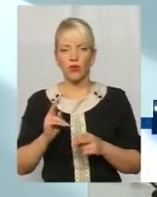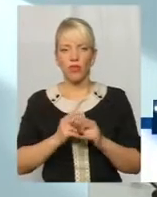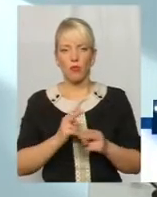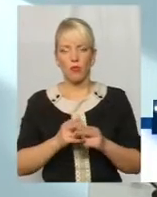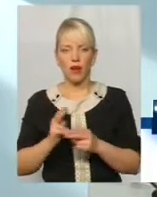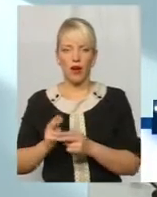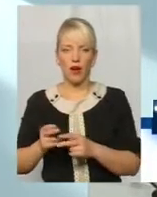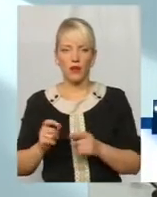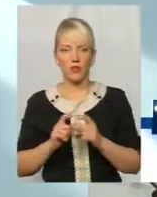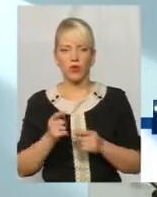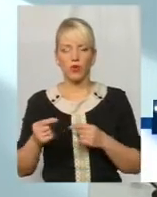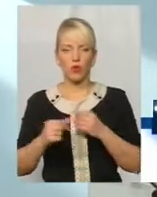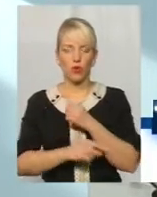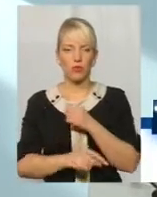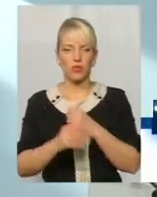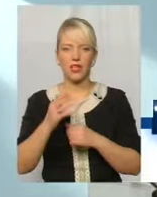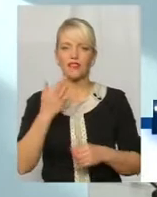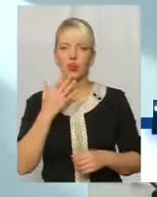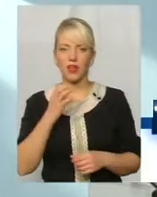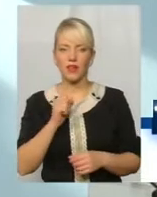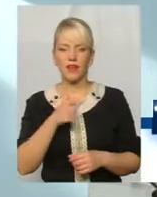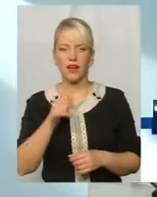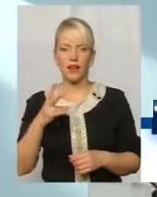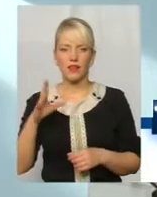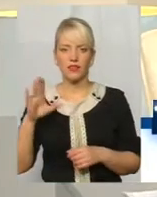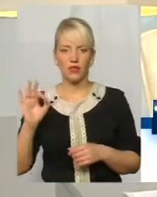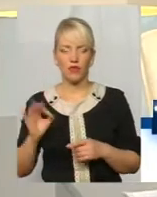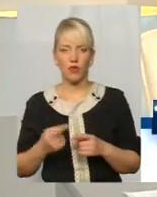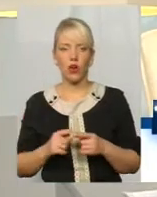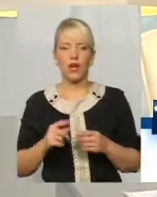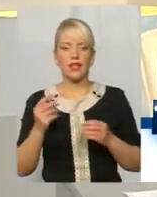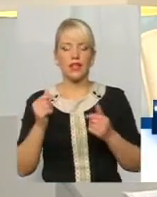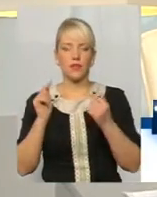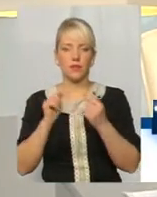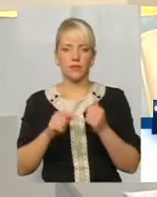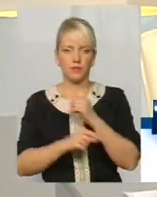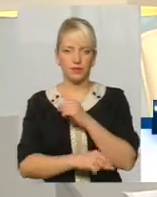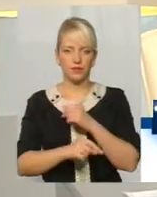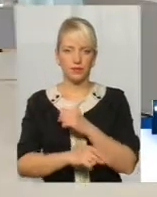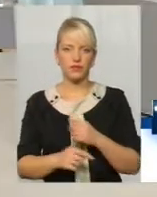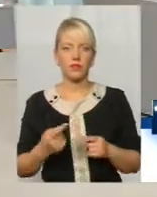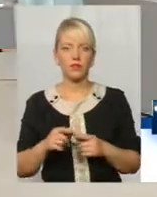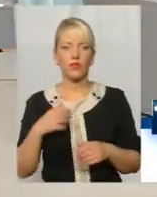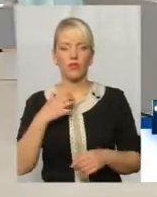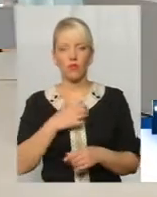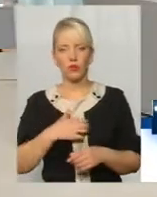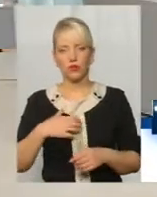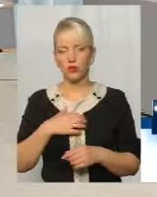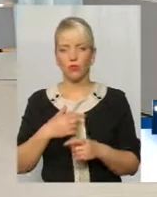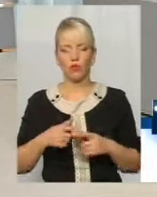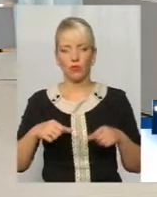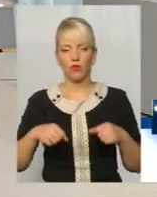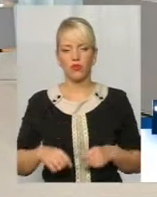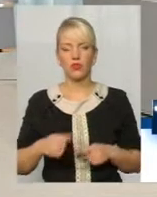як Національне агентство з питань запобігання корупції, власне, одноіменно. В основному повноваження